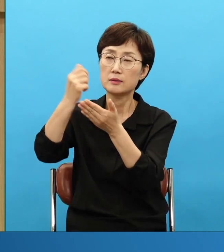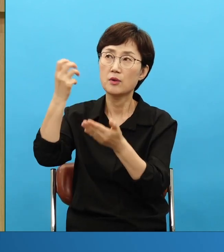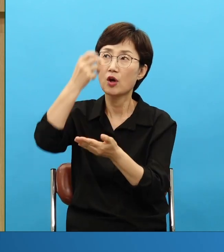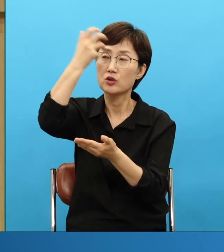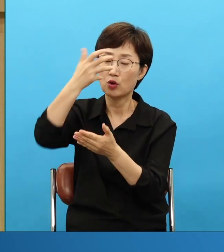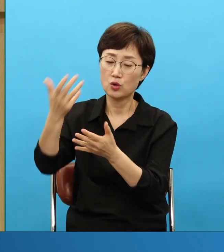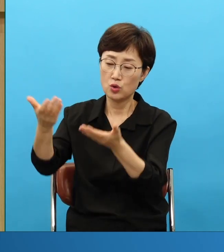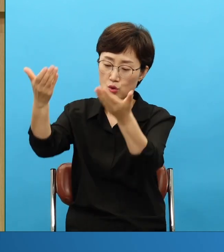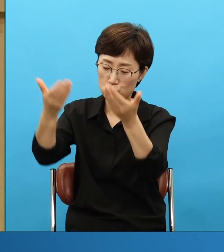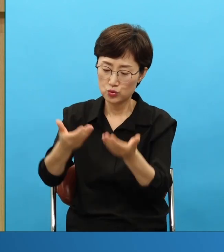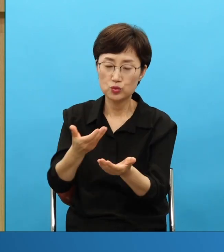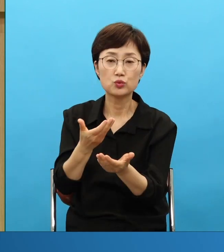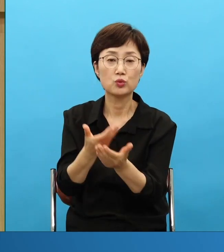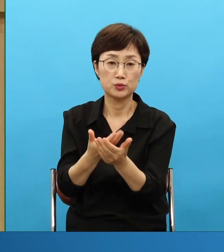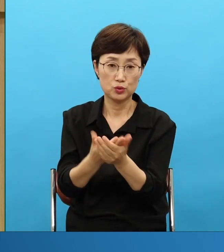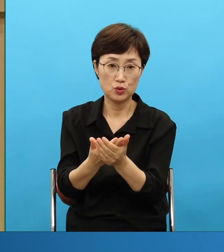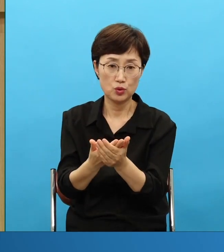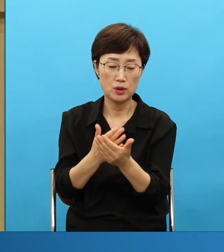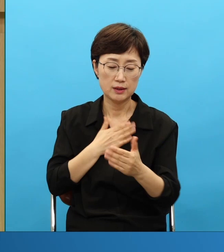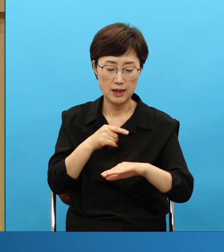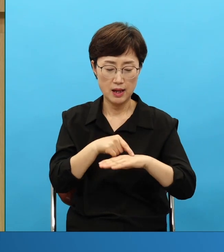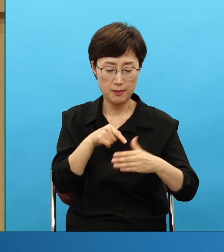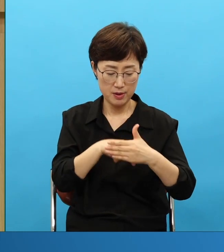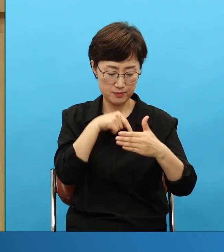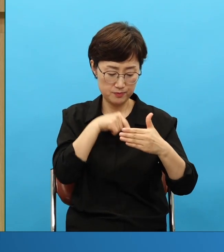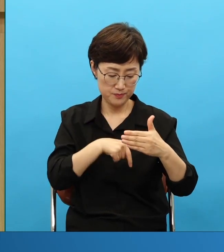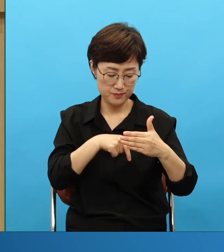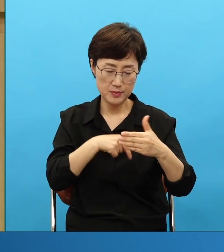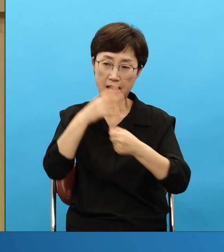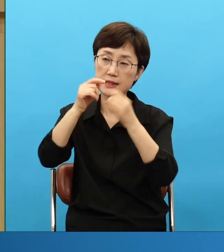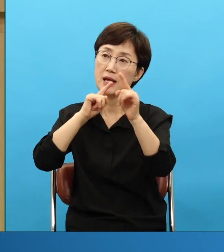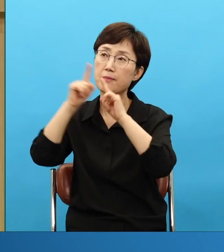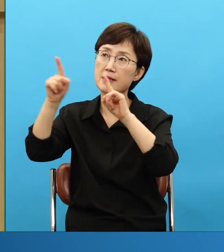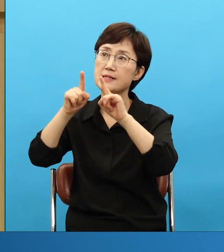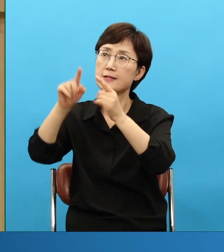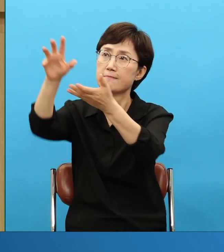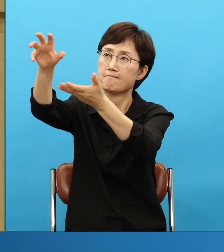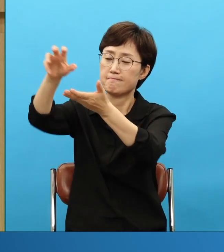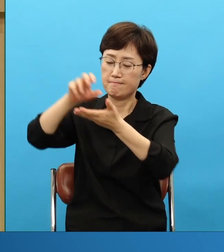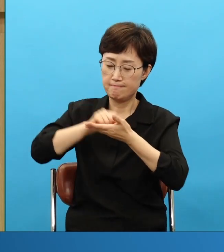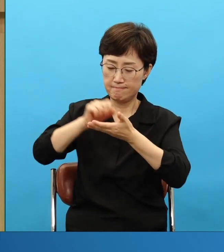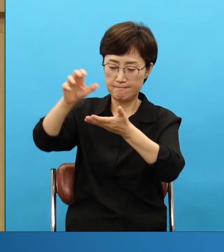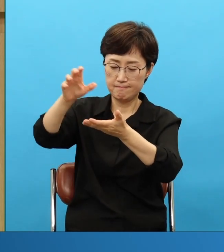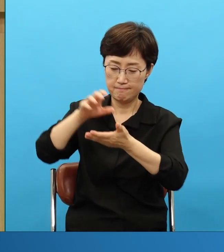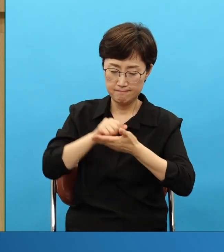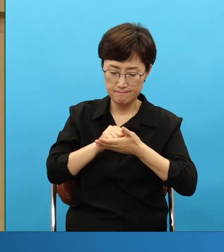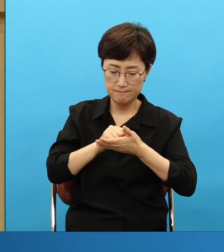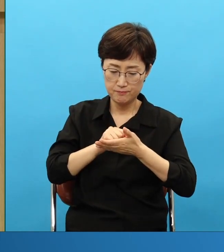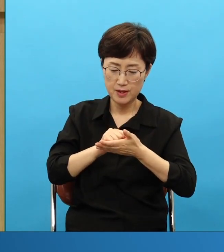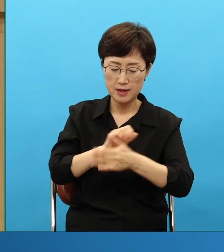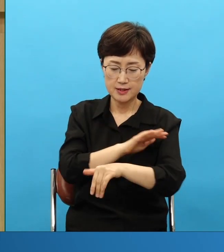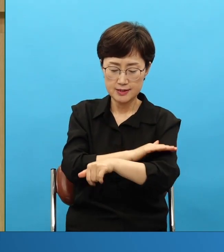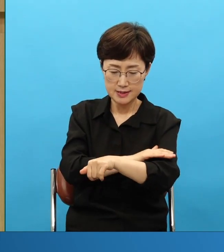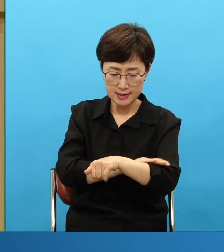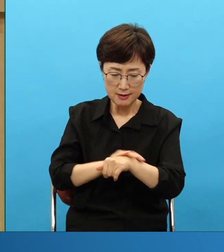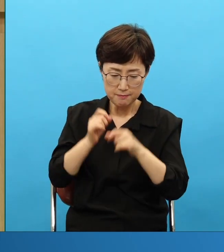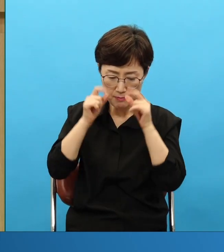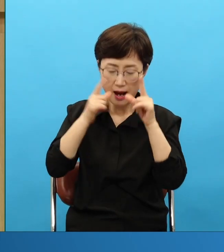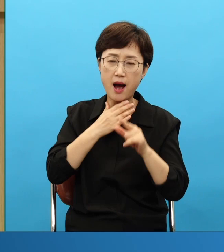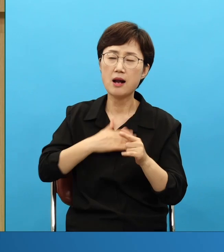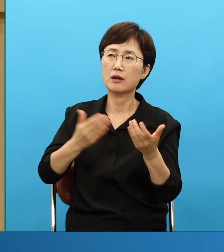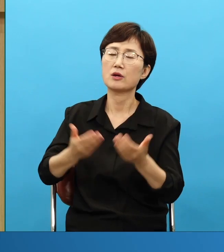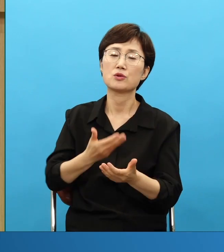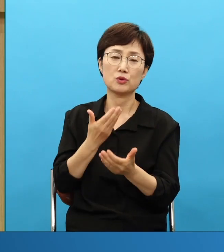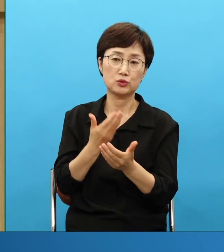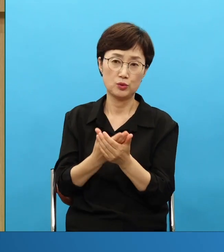우리에게 부어주시고 우리의 마음을 하나님의 말씀을 받아들일 좋은 옥토로 준비시켜 주시옵소서. 하나님의